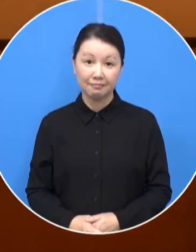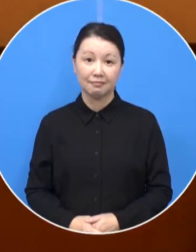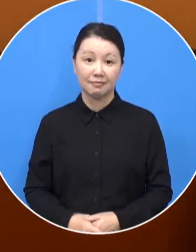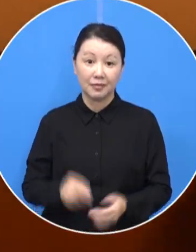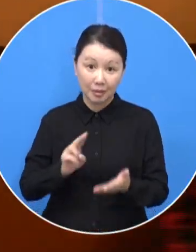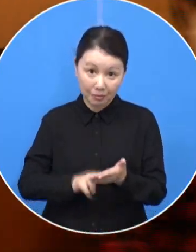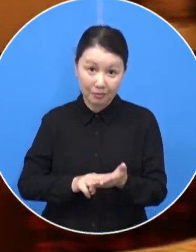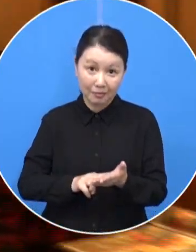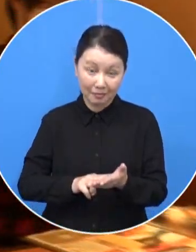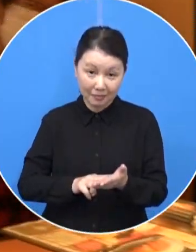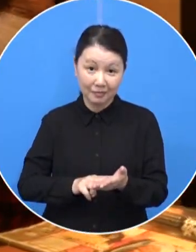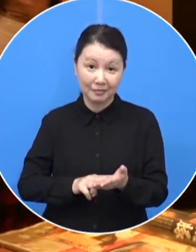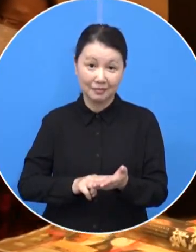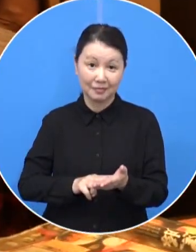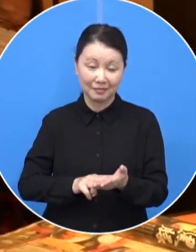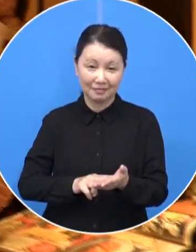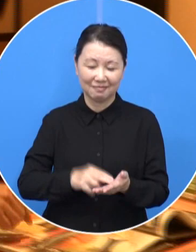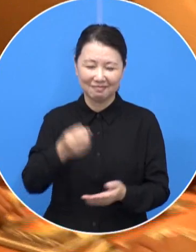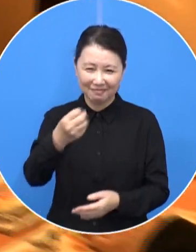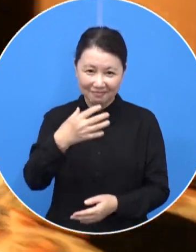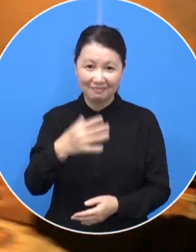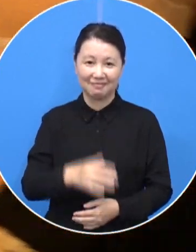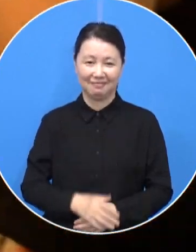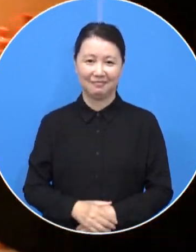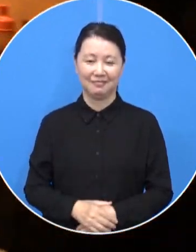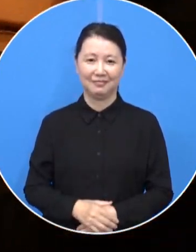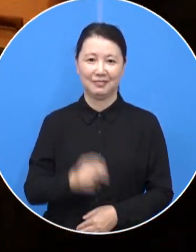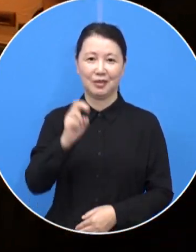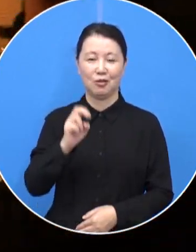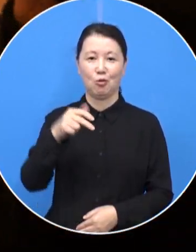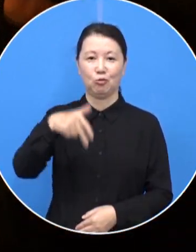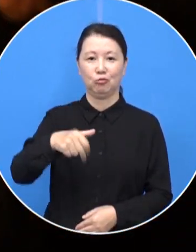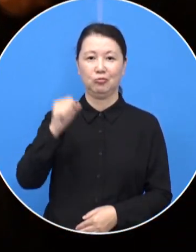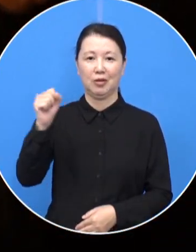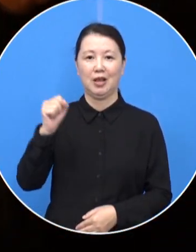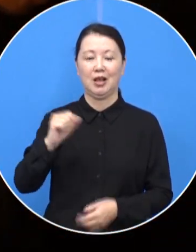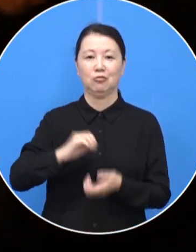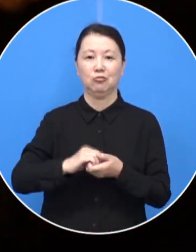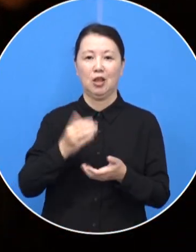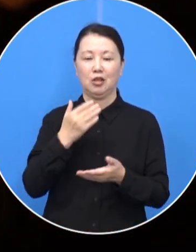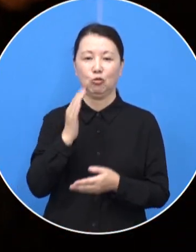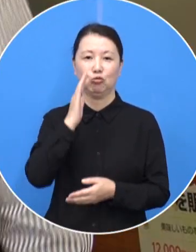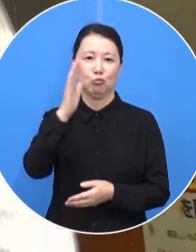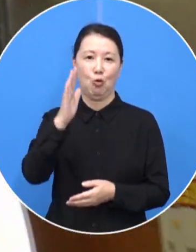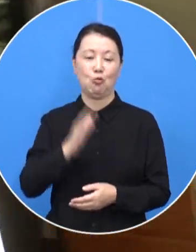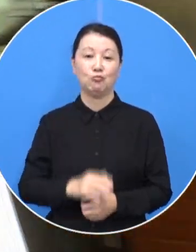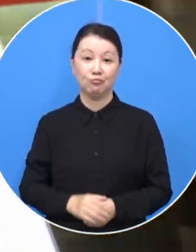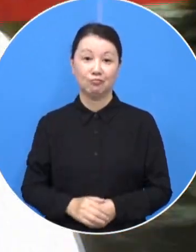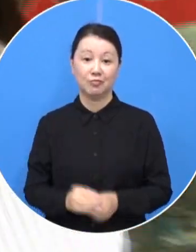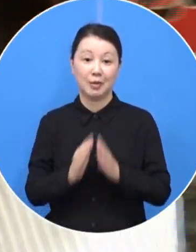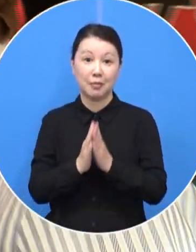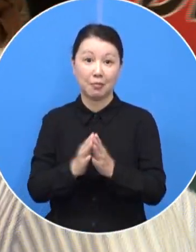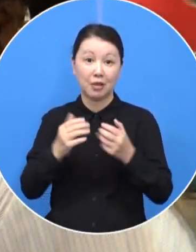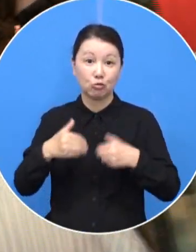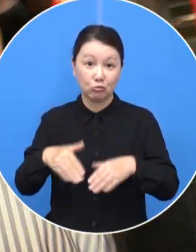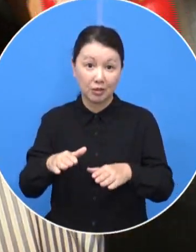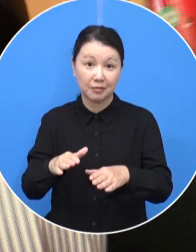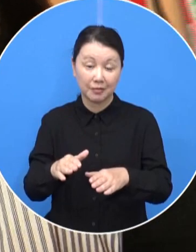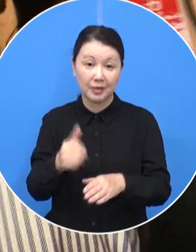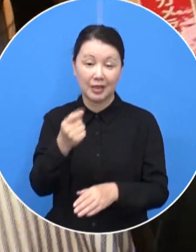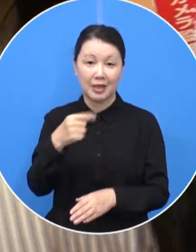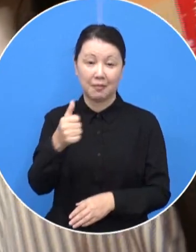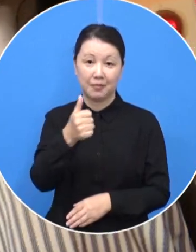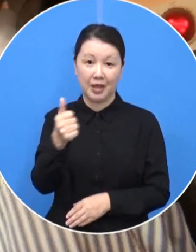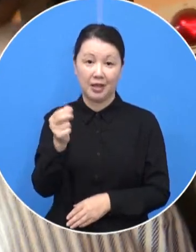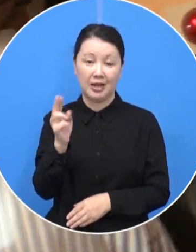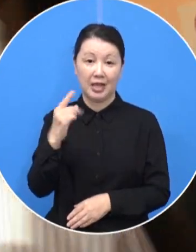レスマお決まりでしょうか。はい、どうぞ。 ロースカツ定食です。 ミャンマー出身の